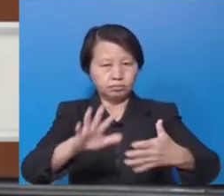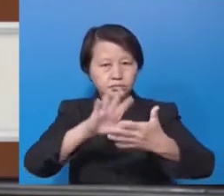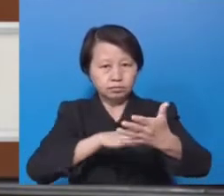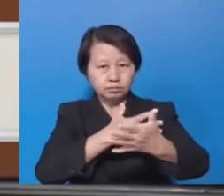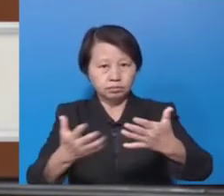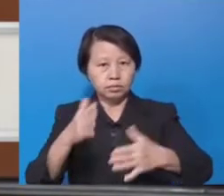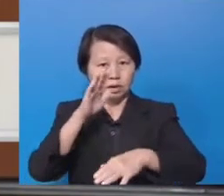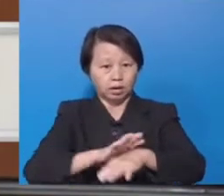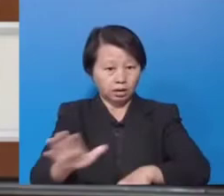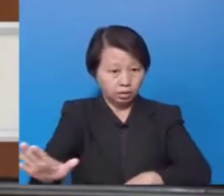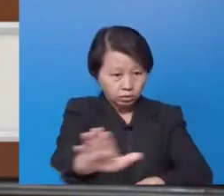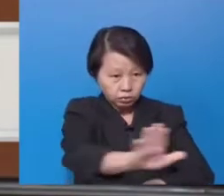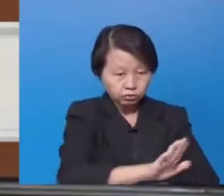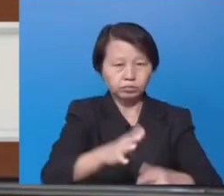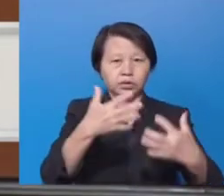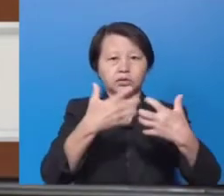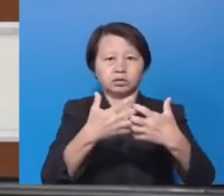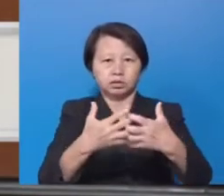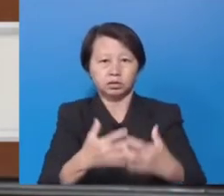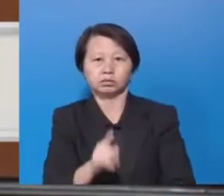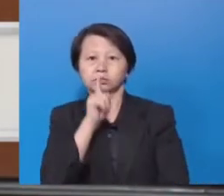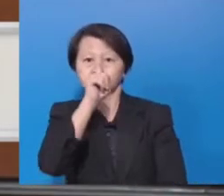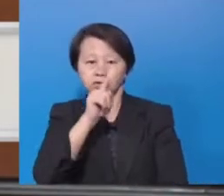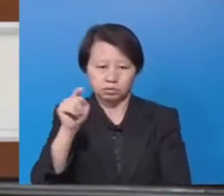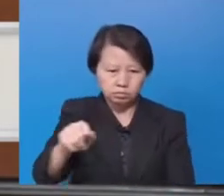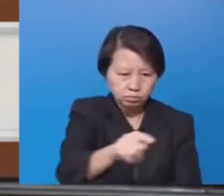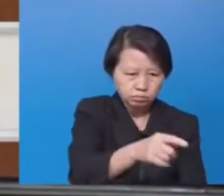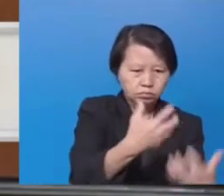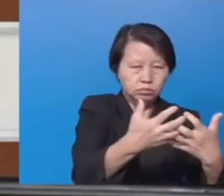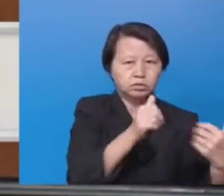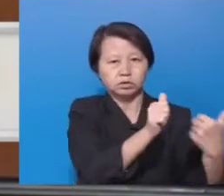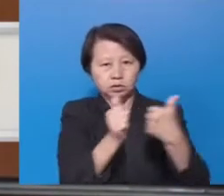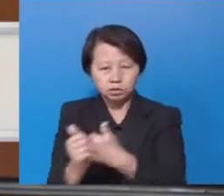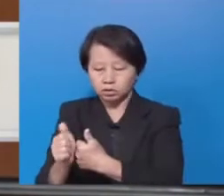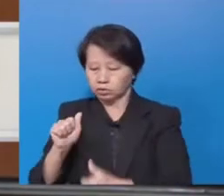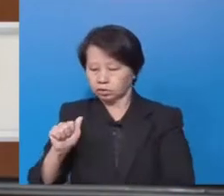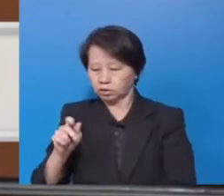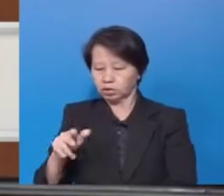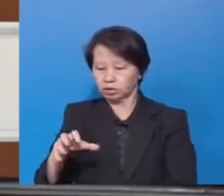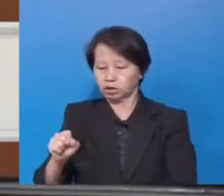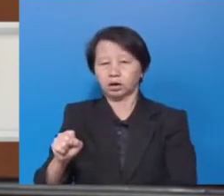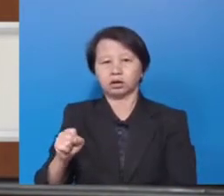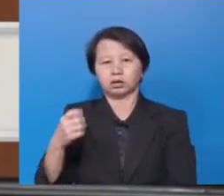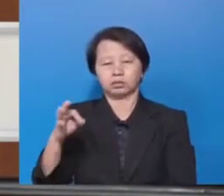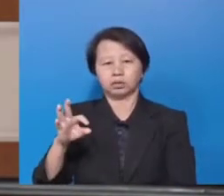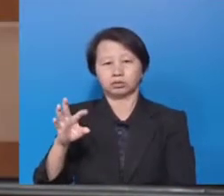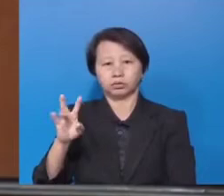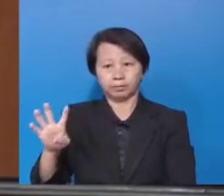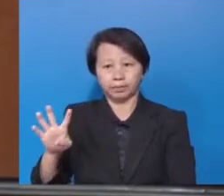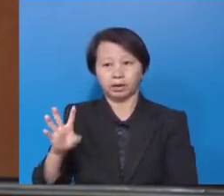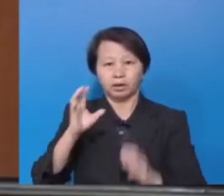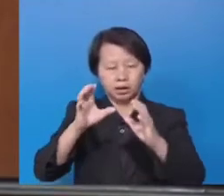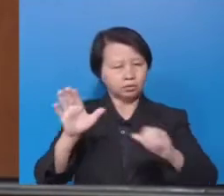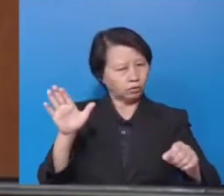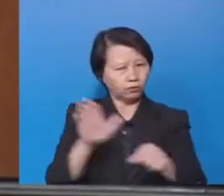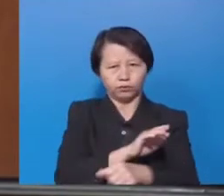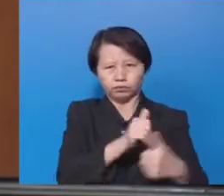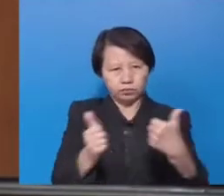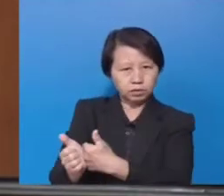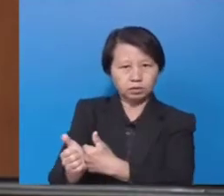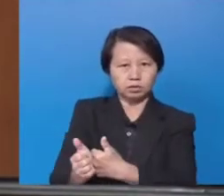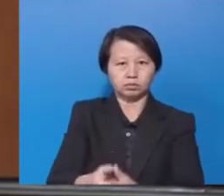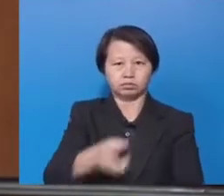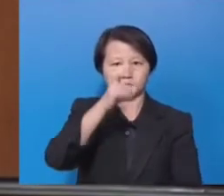berkala ke atas semua kila-kila bagi memastikan mereka mematuhi Akas 974 secara sepenuhnya